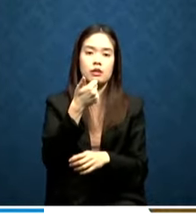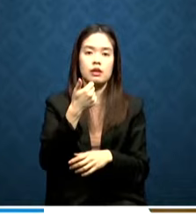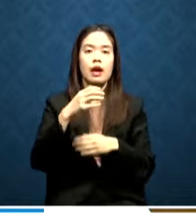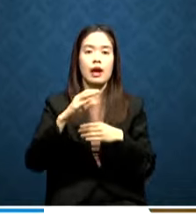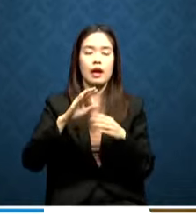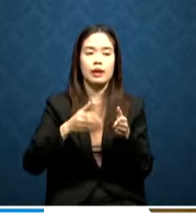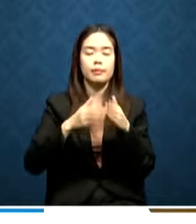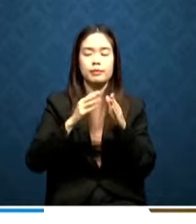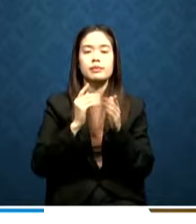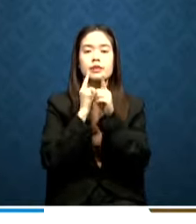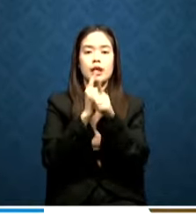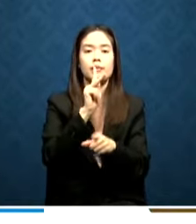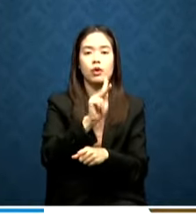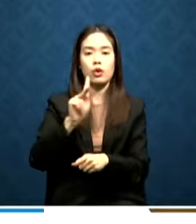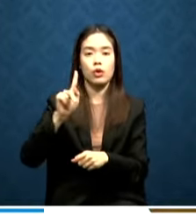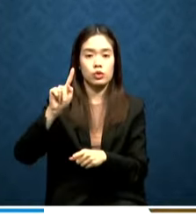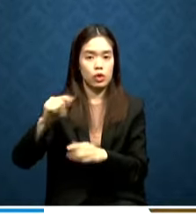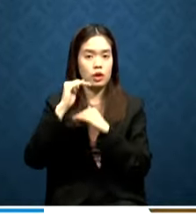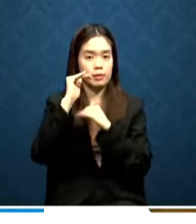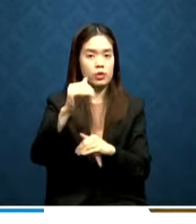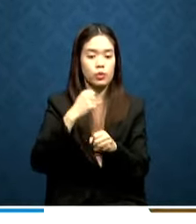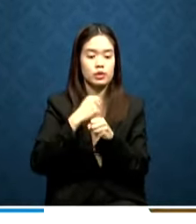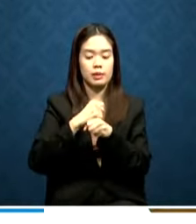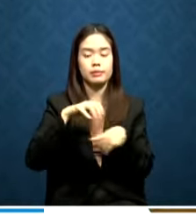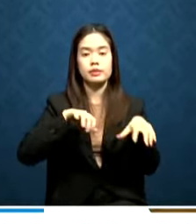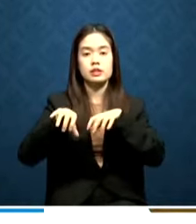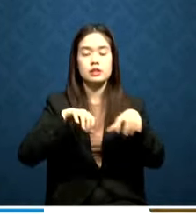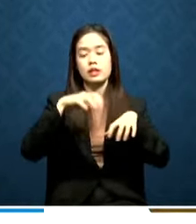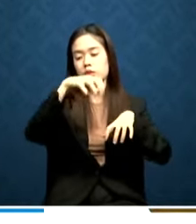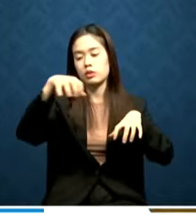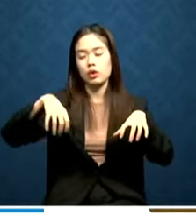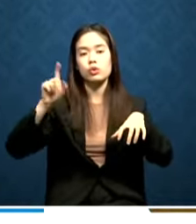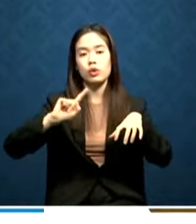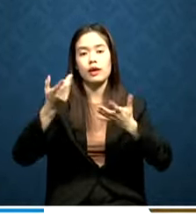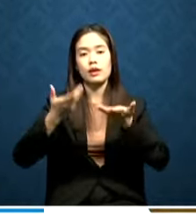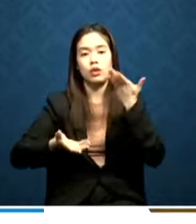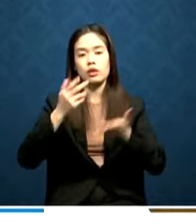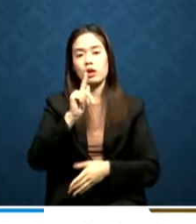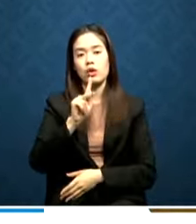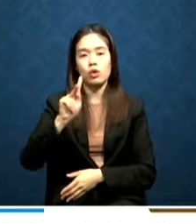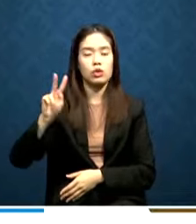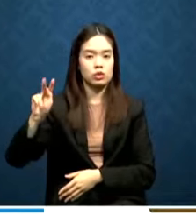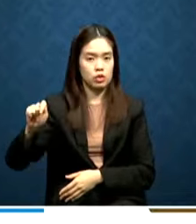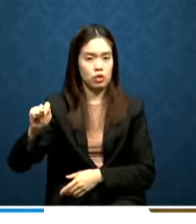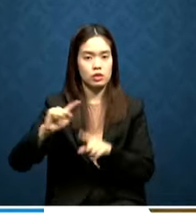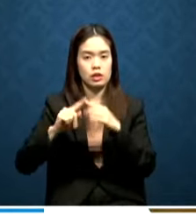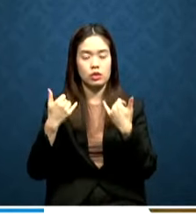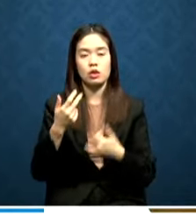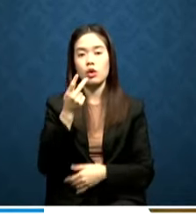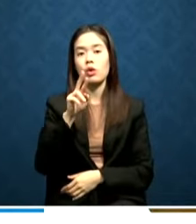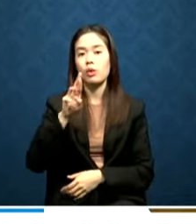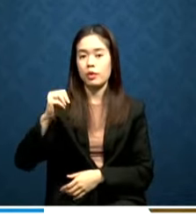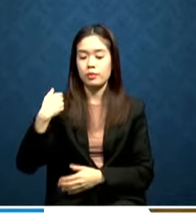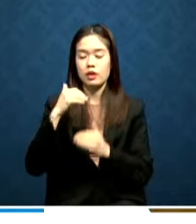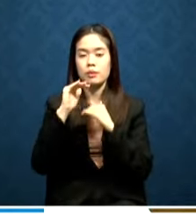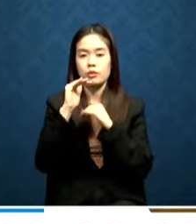ามที่กกต.กำหนดไอ้นี่เป็นการเปิดทางในการทำวงเฉพาะเขตแล้วนะครับแต่ว่าไม่ว่ายังไงก็ตามครม.จะต้องเป็นคนกำหนด